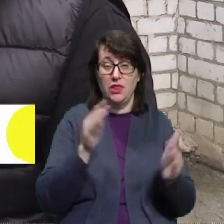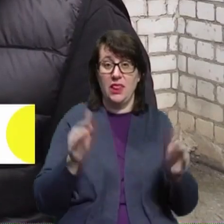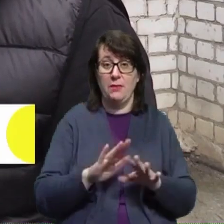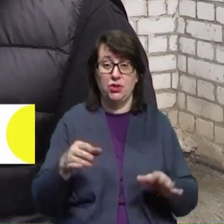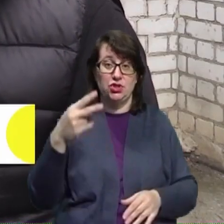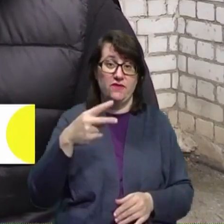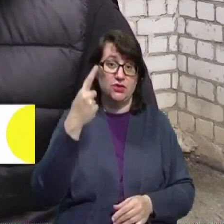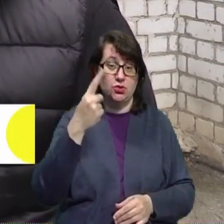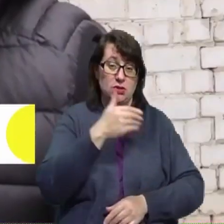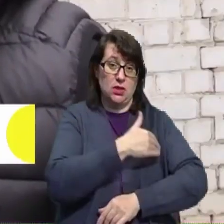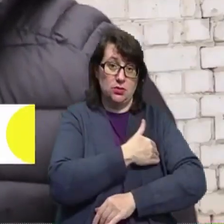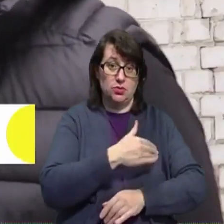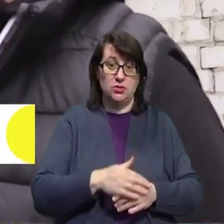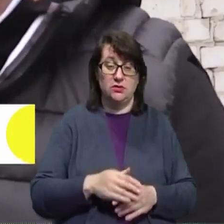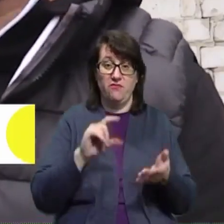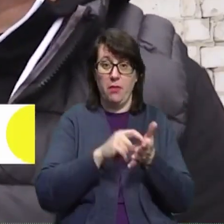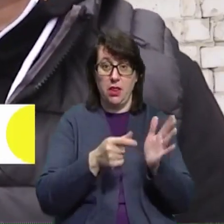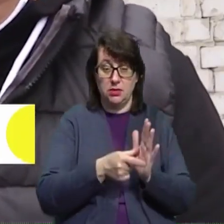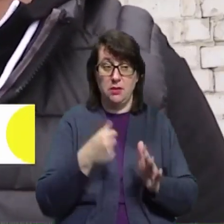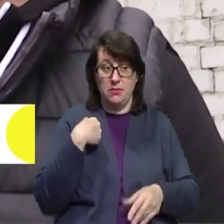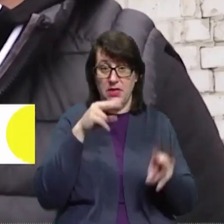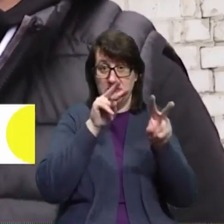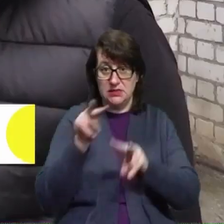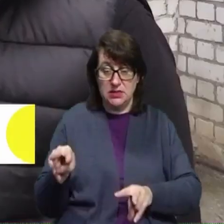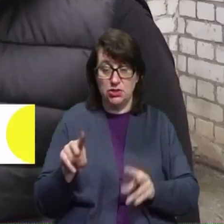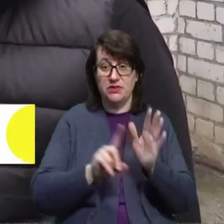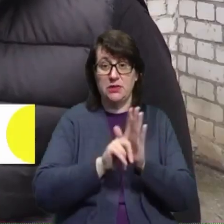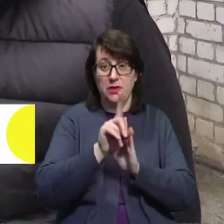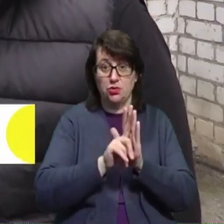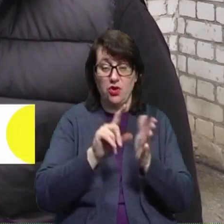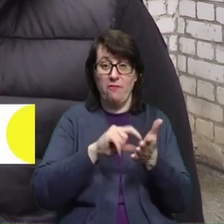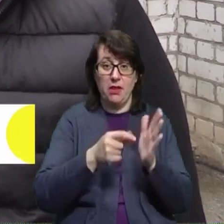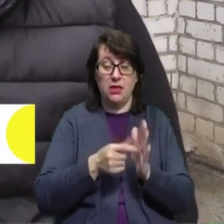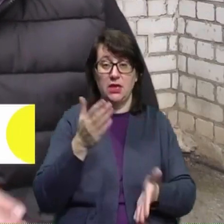21 градуса в палатах. Ми стежимо за температурою в палатах. А якщо